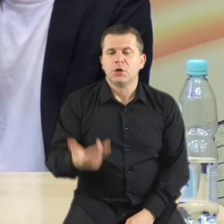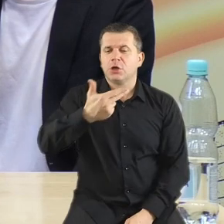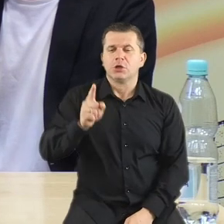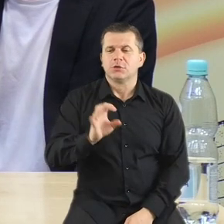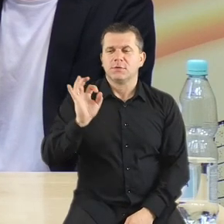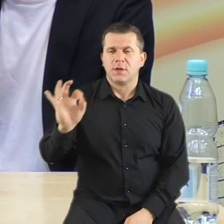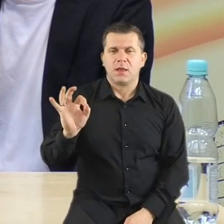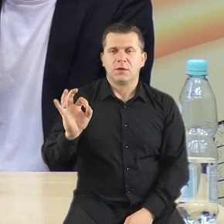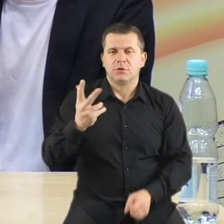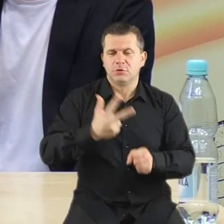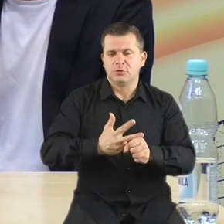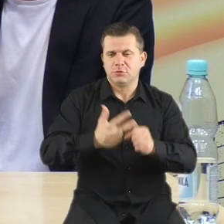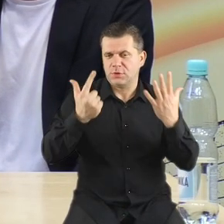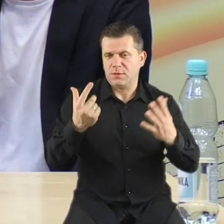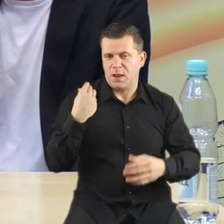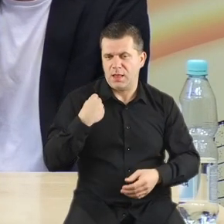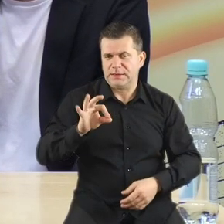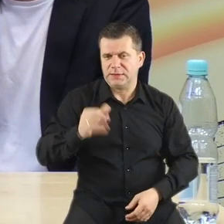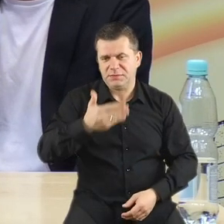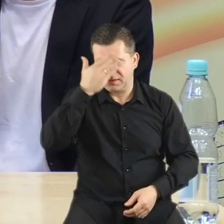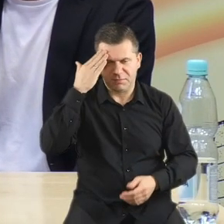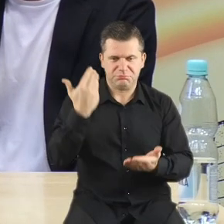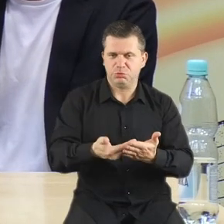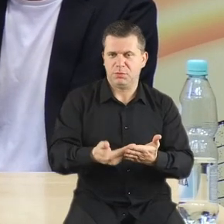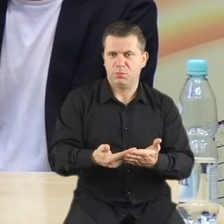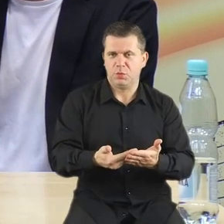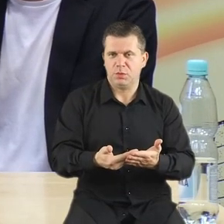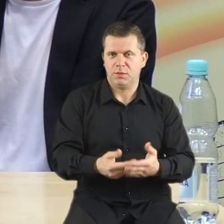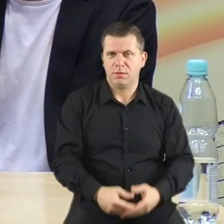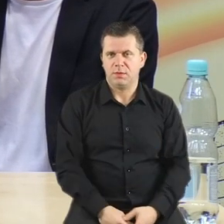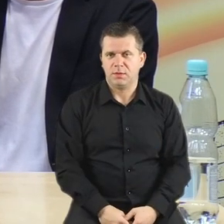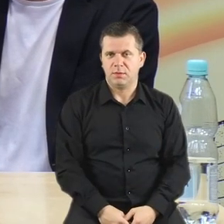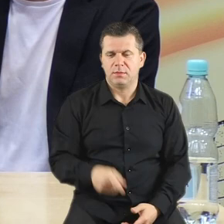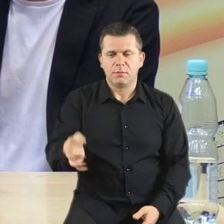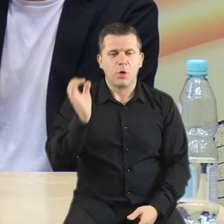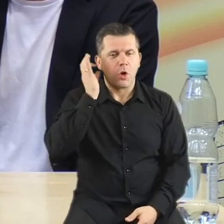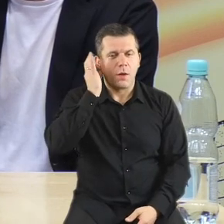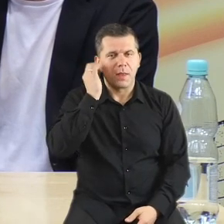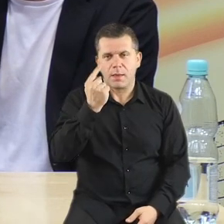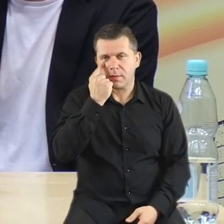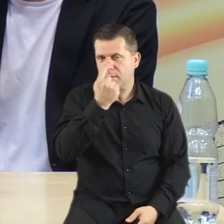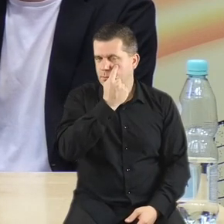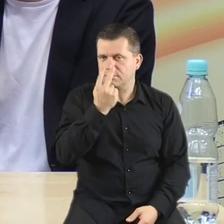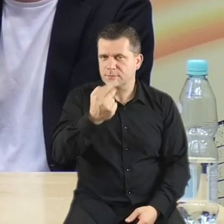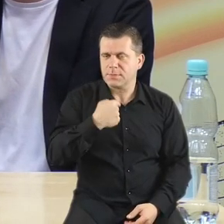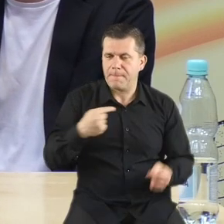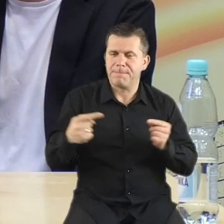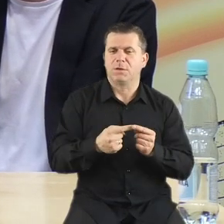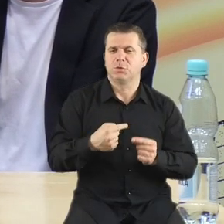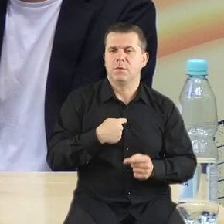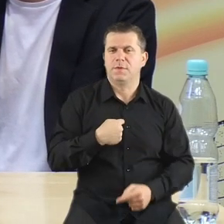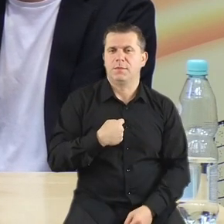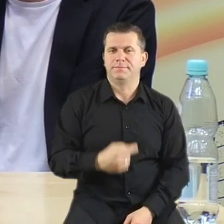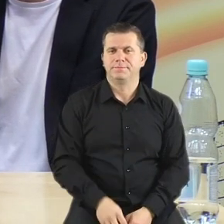niż w jej 37-letniego syna. Właściwie nie wiem czemu, ale tak jakoś ta kobieca perspektywa bardziej mi pasowała. Co to mnie mówi,